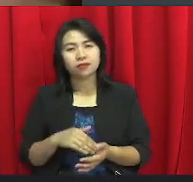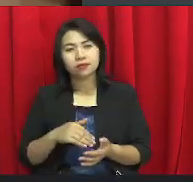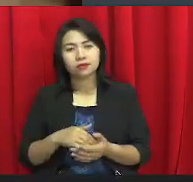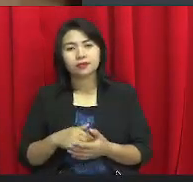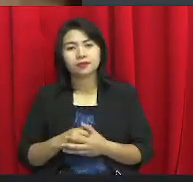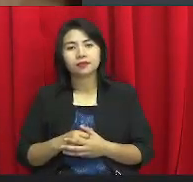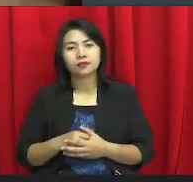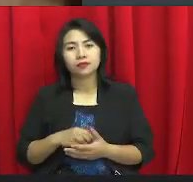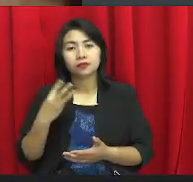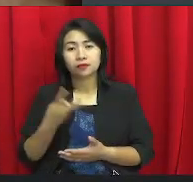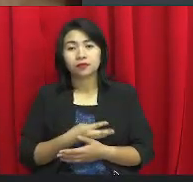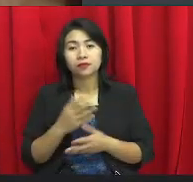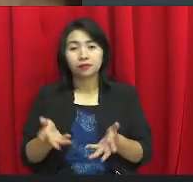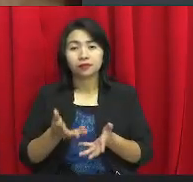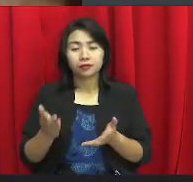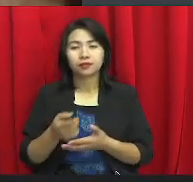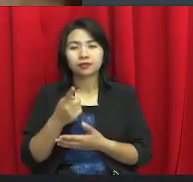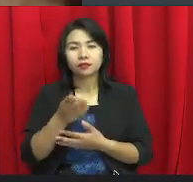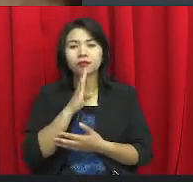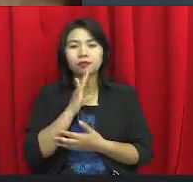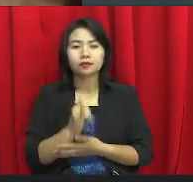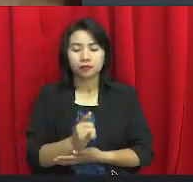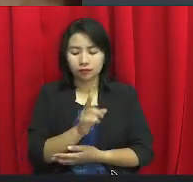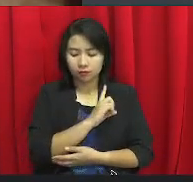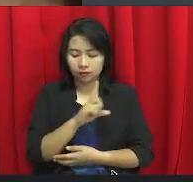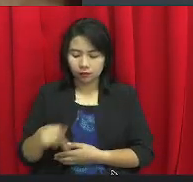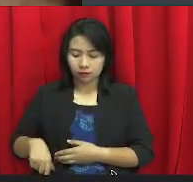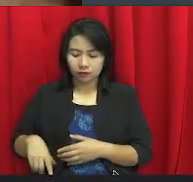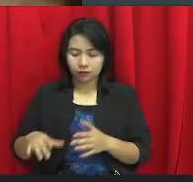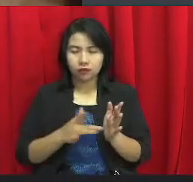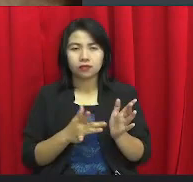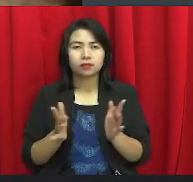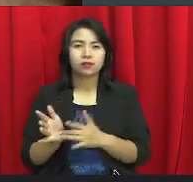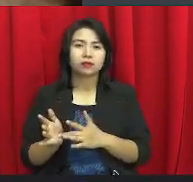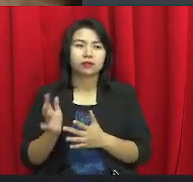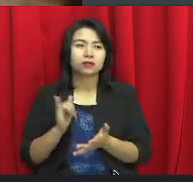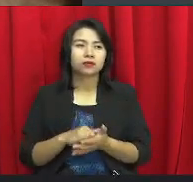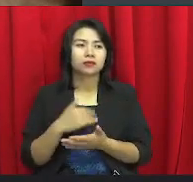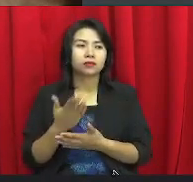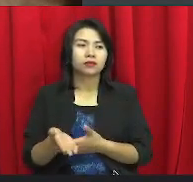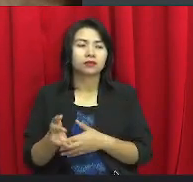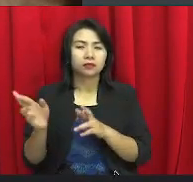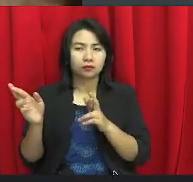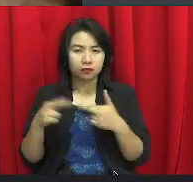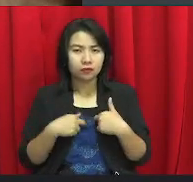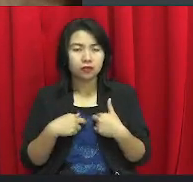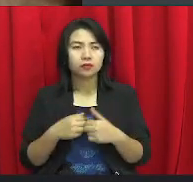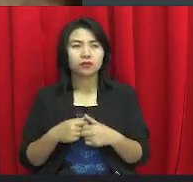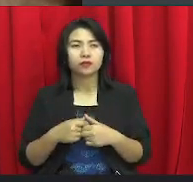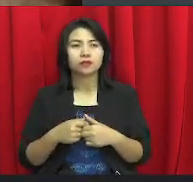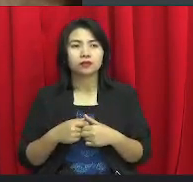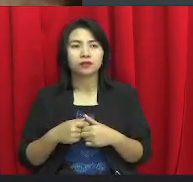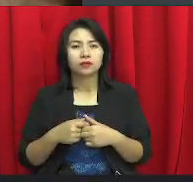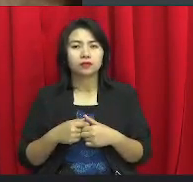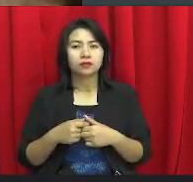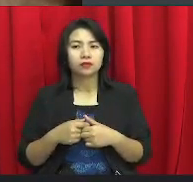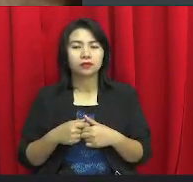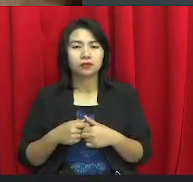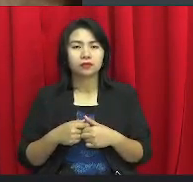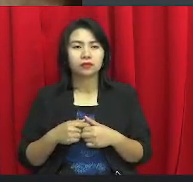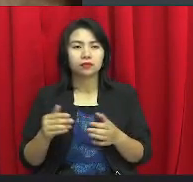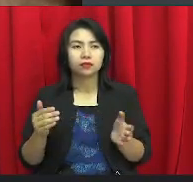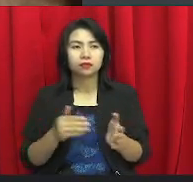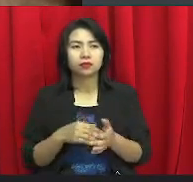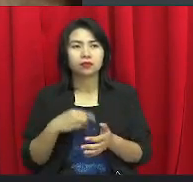and exhort you by the Lord Jesus, that as ye have received us of how ye ought to